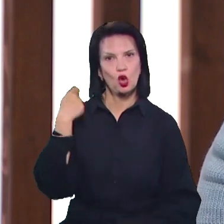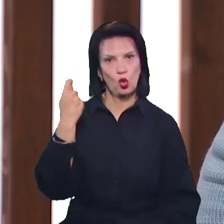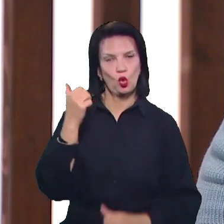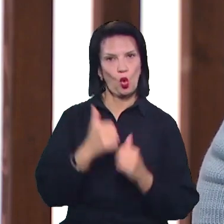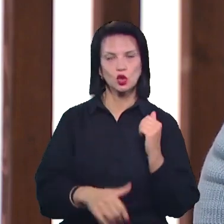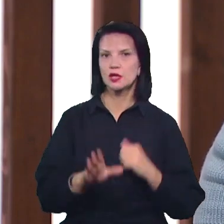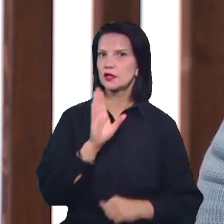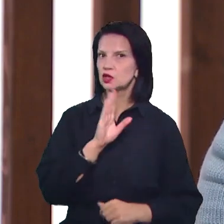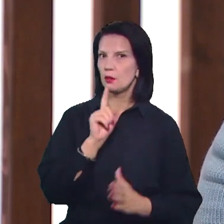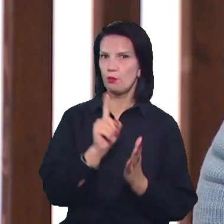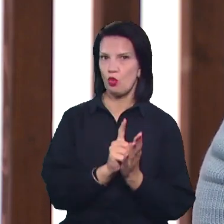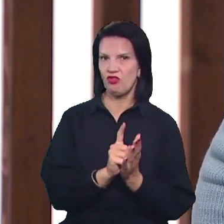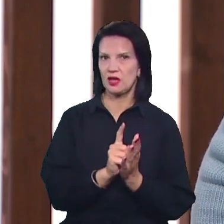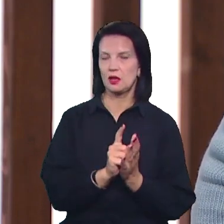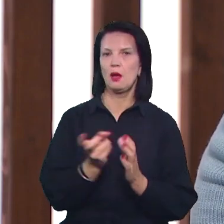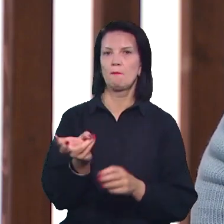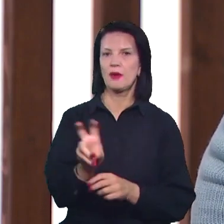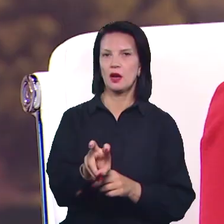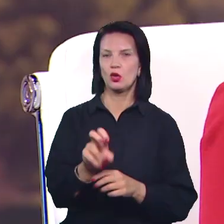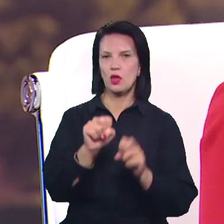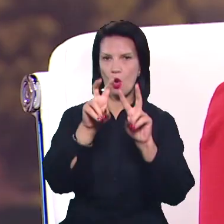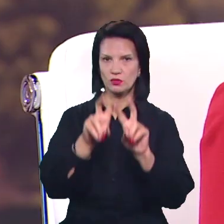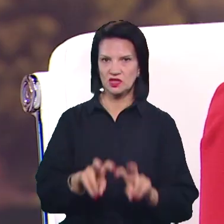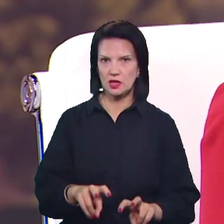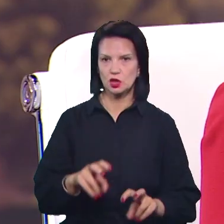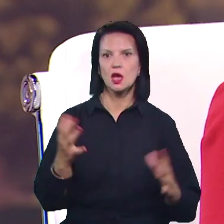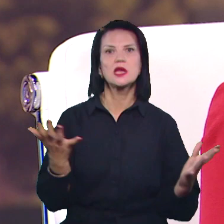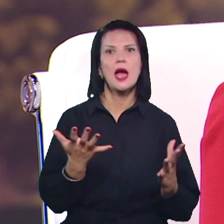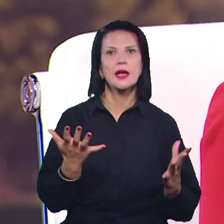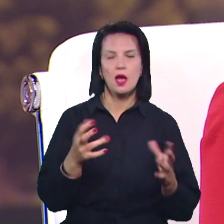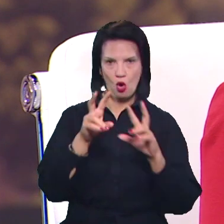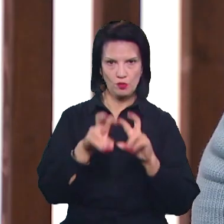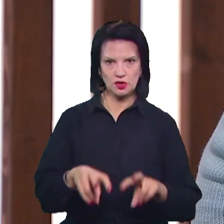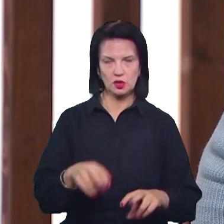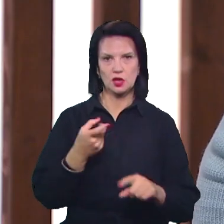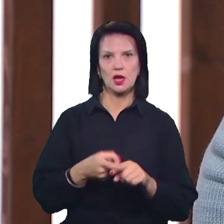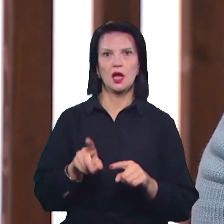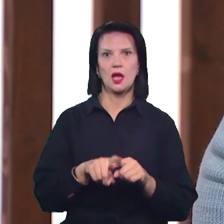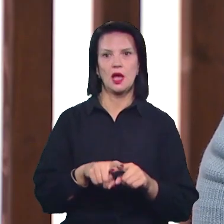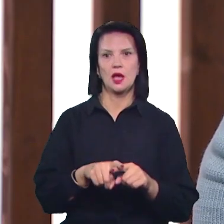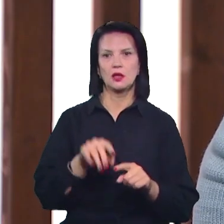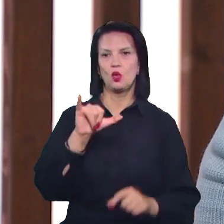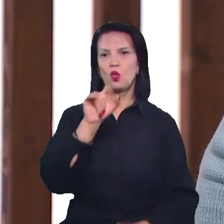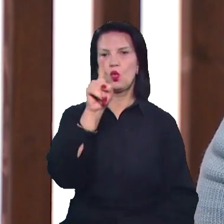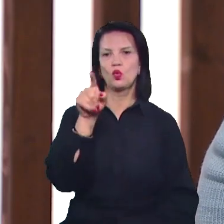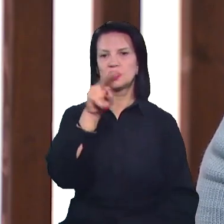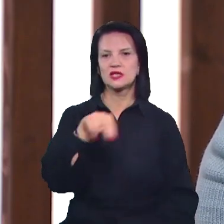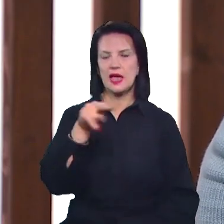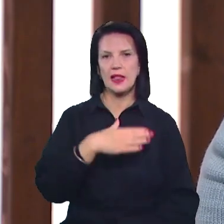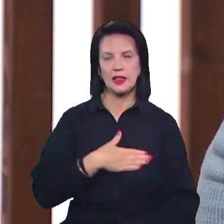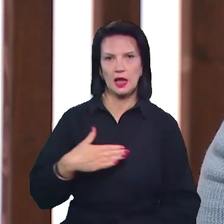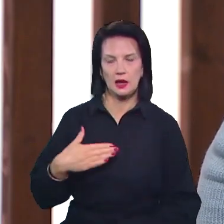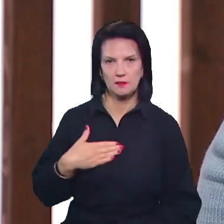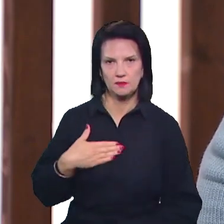жінка повинна приходити на обстеження. Яке саме обстеження? Це УЗД молочних залоз, тобто